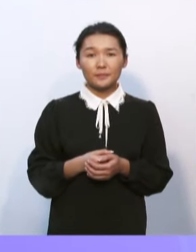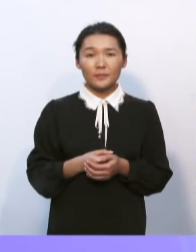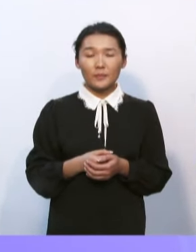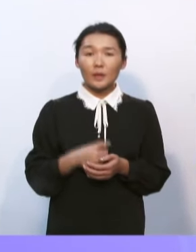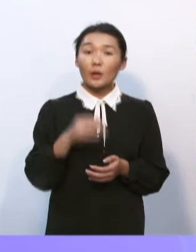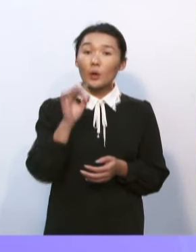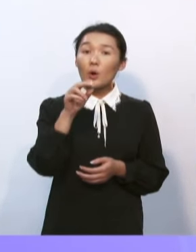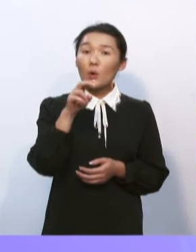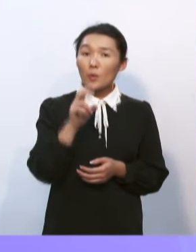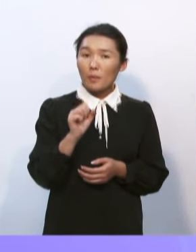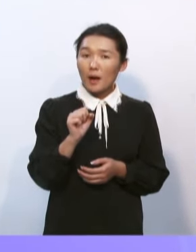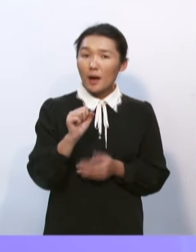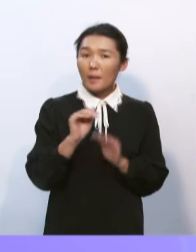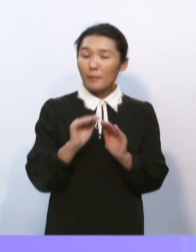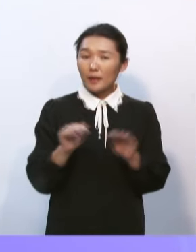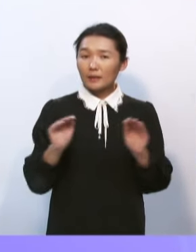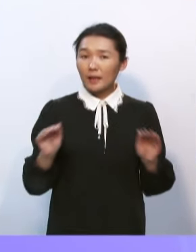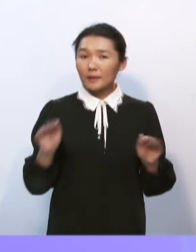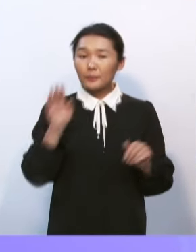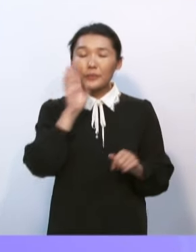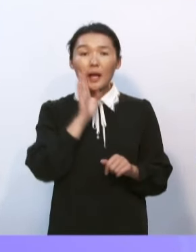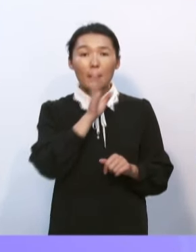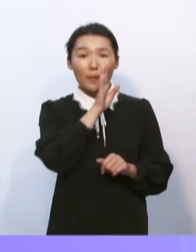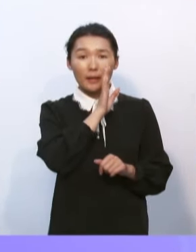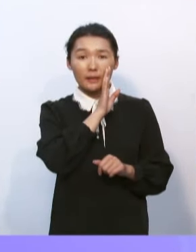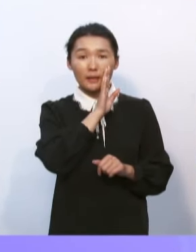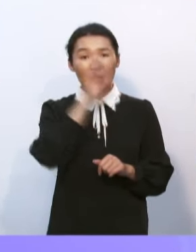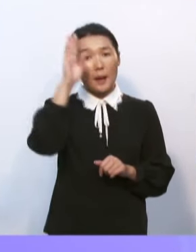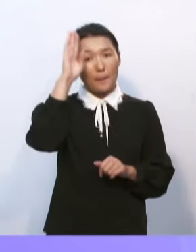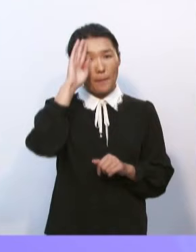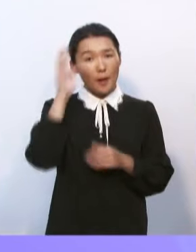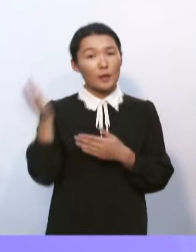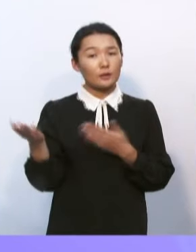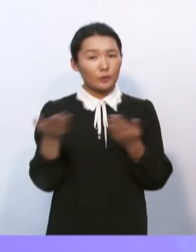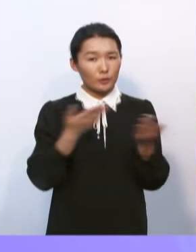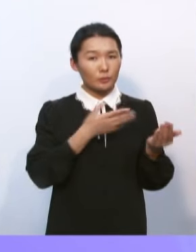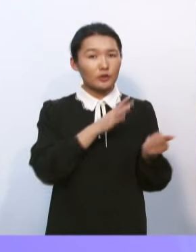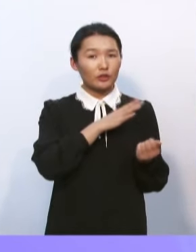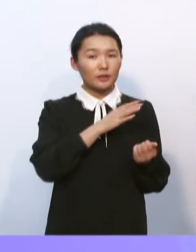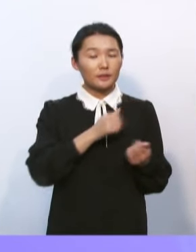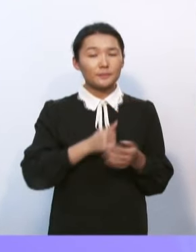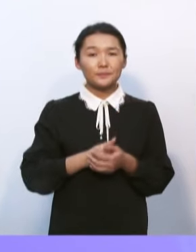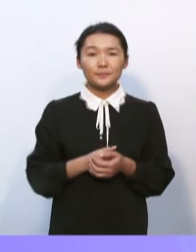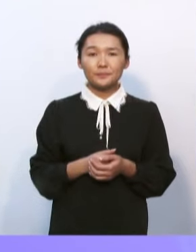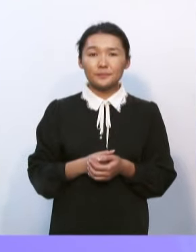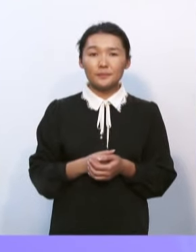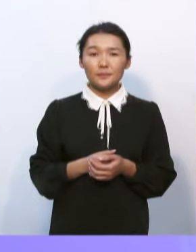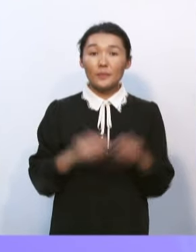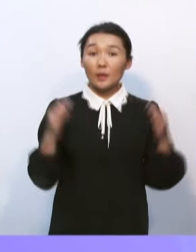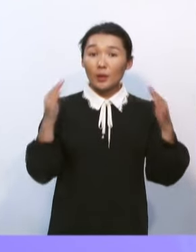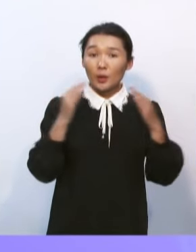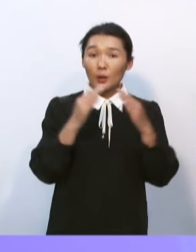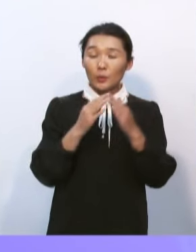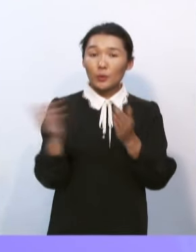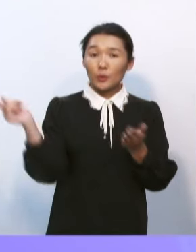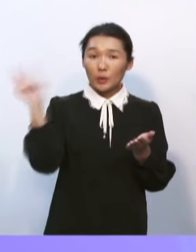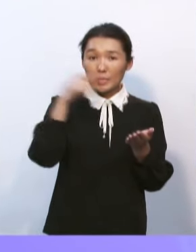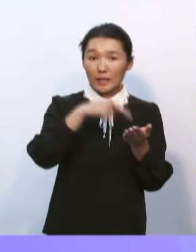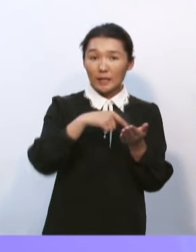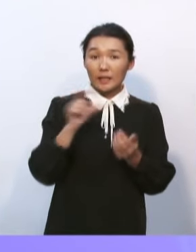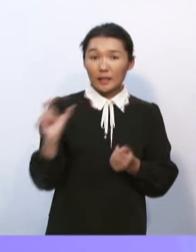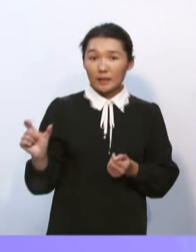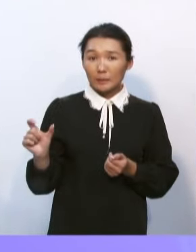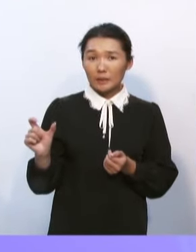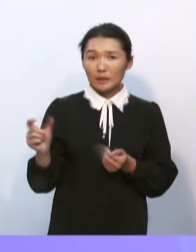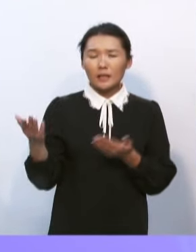Ооба, балдар, апаны бала тосуп чыкты. Үйгө келген адамды